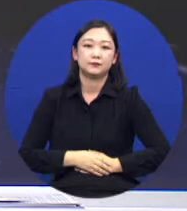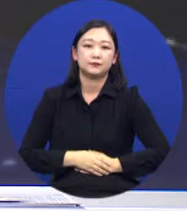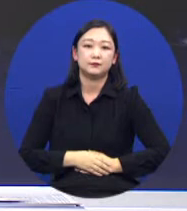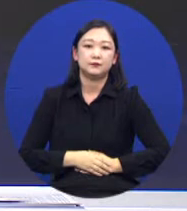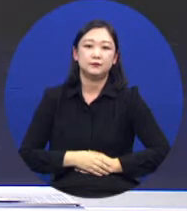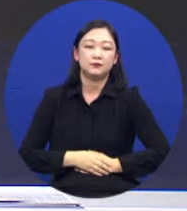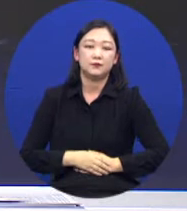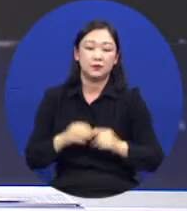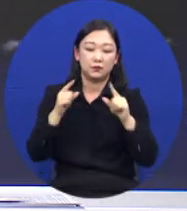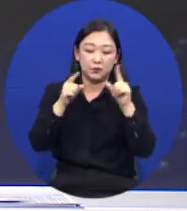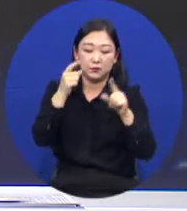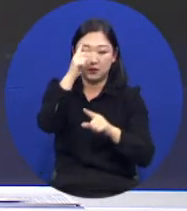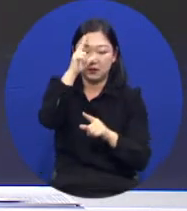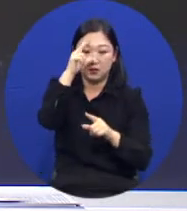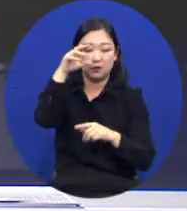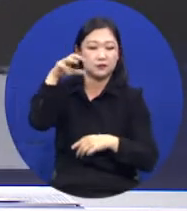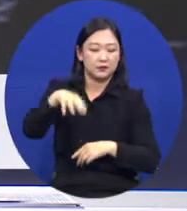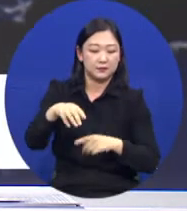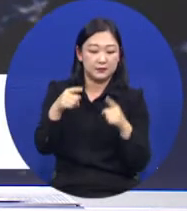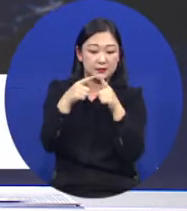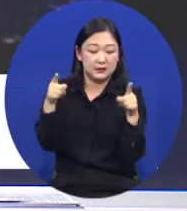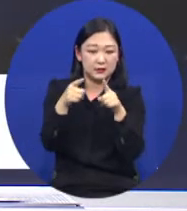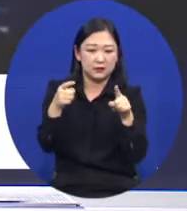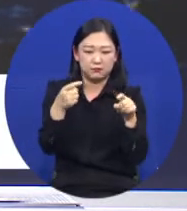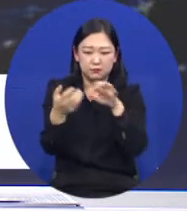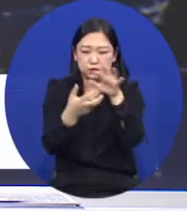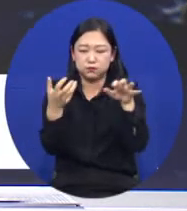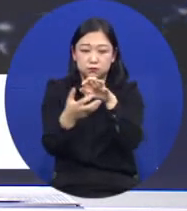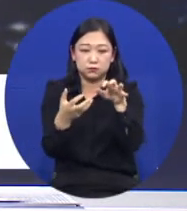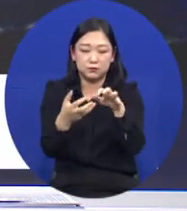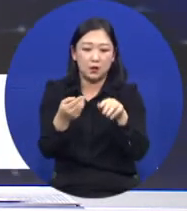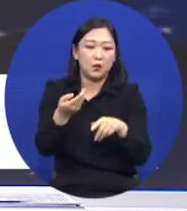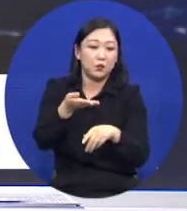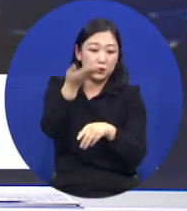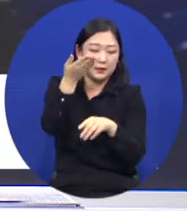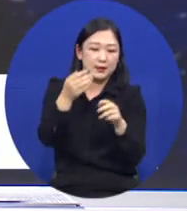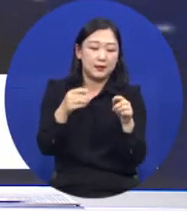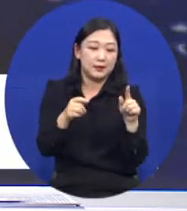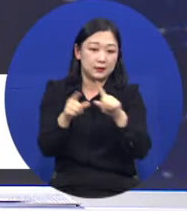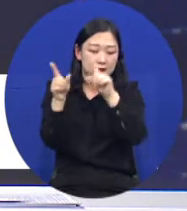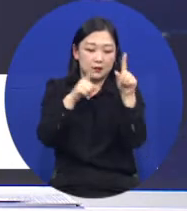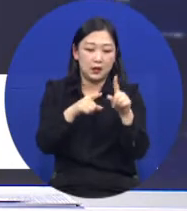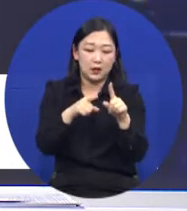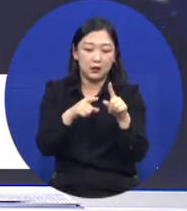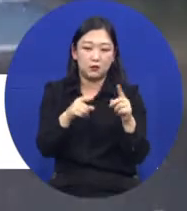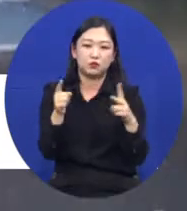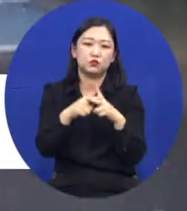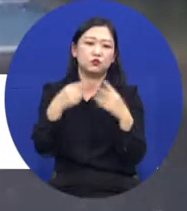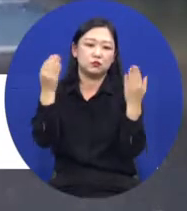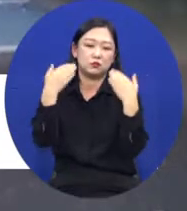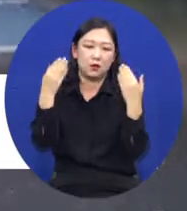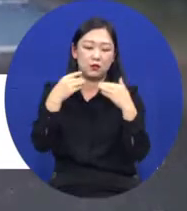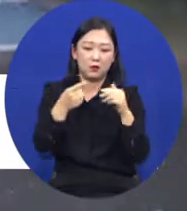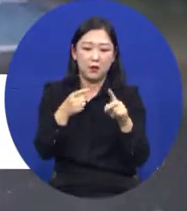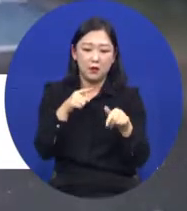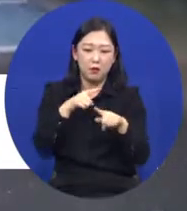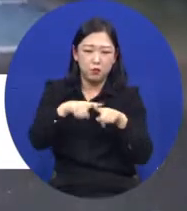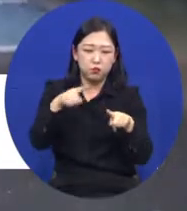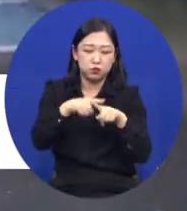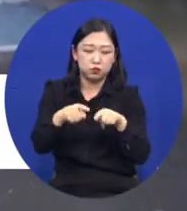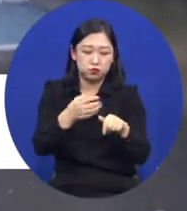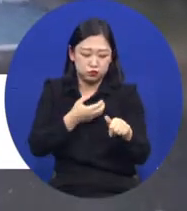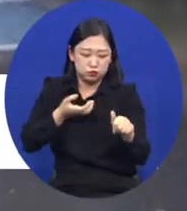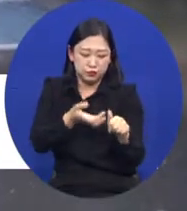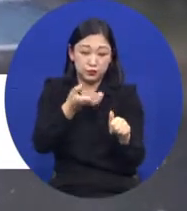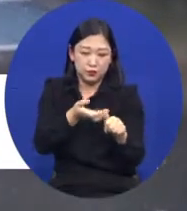제조 동부경찰서는 층간소음을 일으킨다 며 위층에 살던 초등학생을 흉기로 위협해 구속된 30대